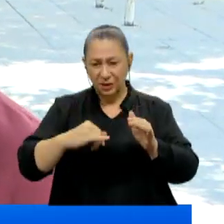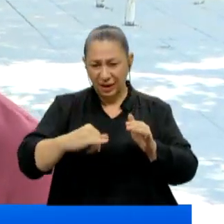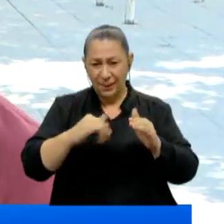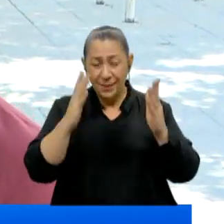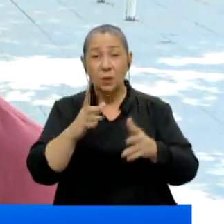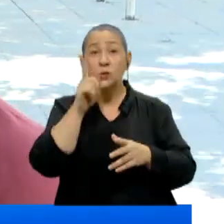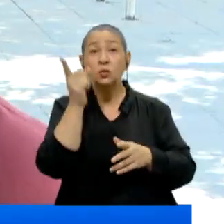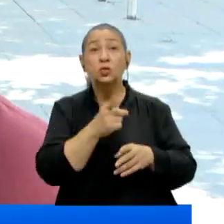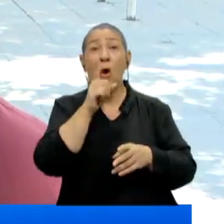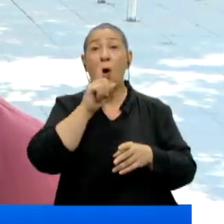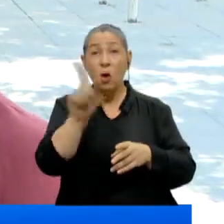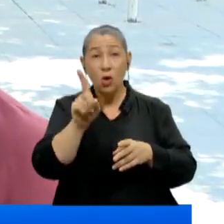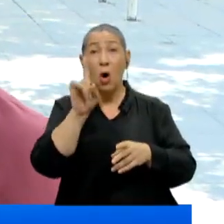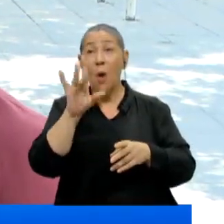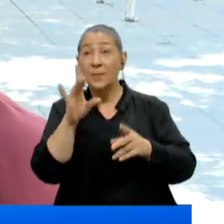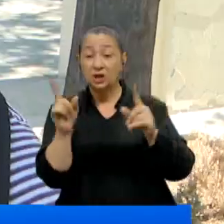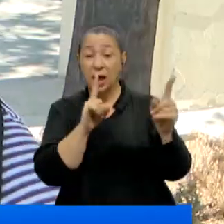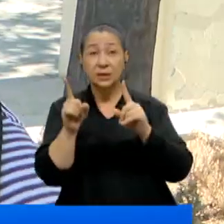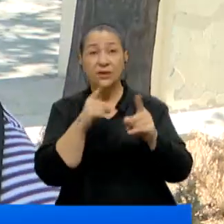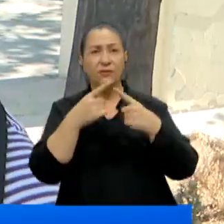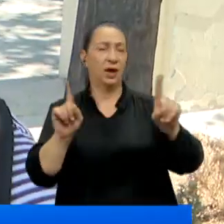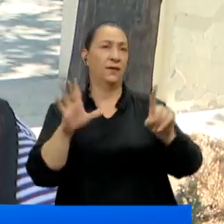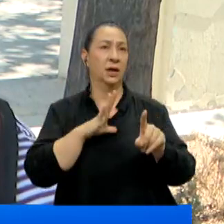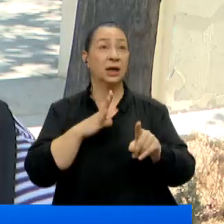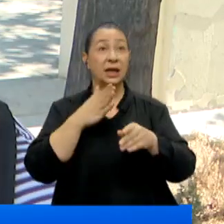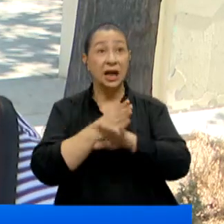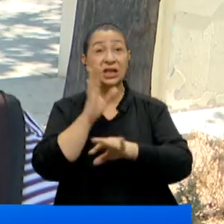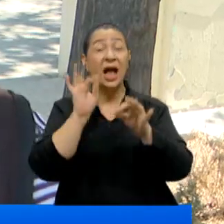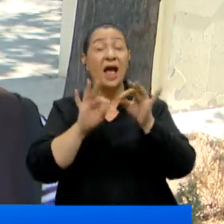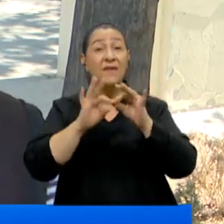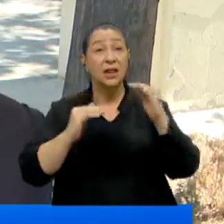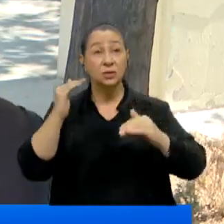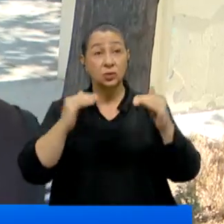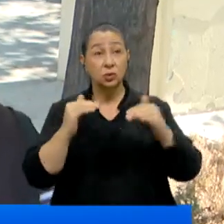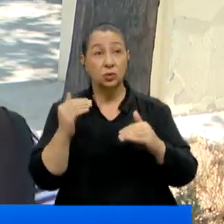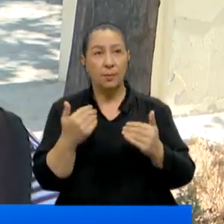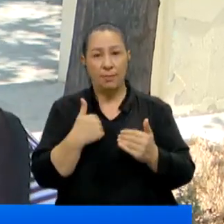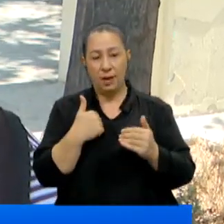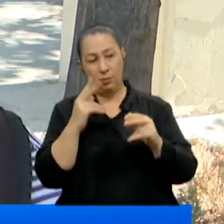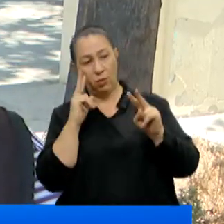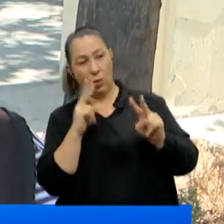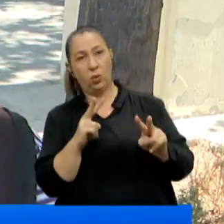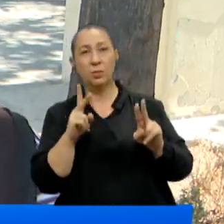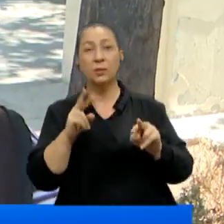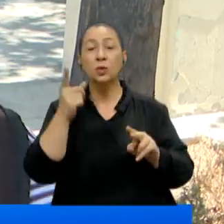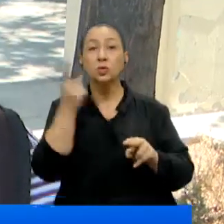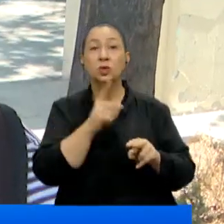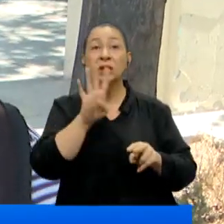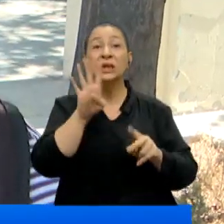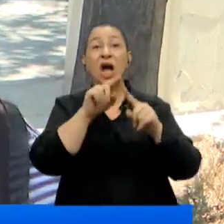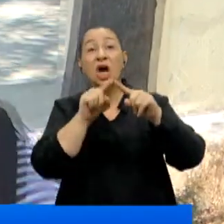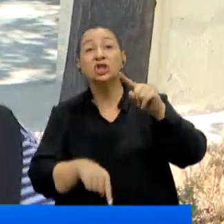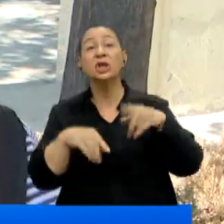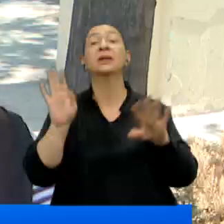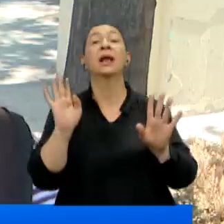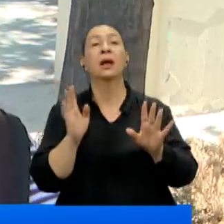bile %10 ile 15 arası bir fark var. Gerçek enflasyon. Benim gördüğüm kadarıyla %40'tan aşağı